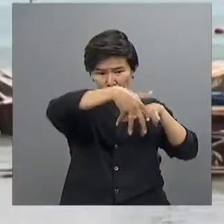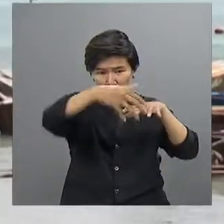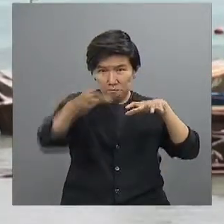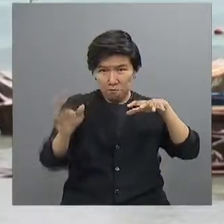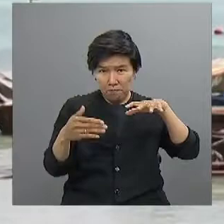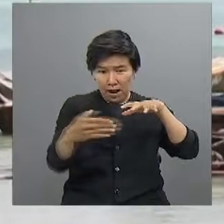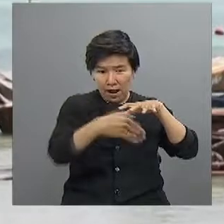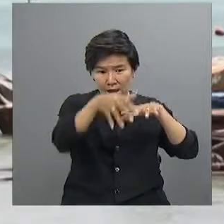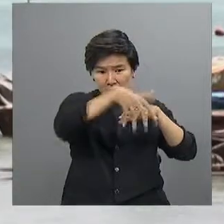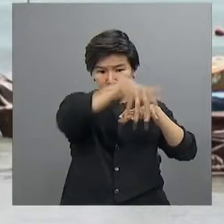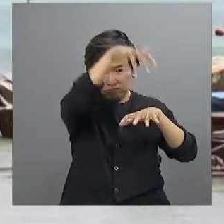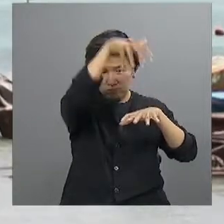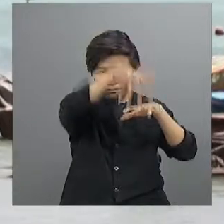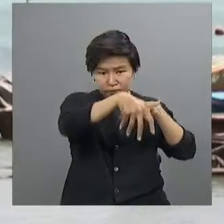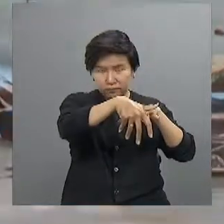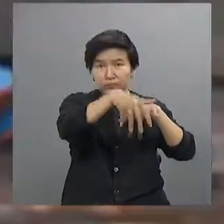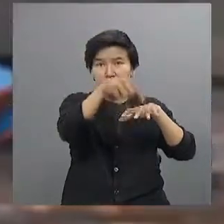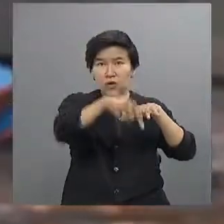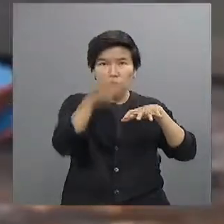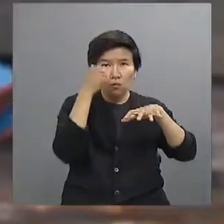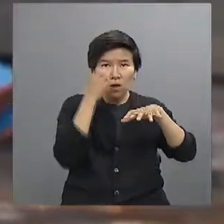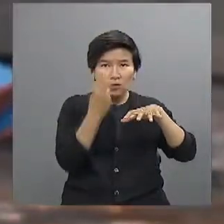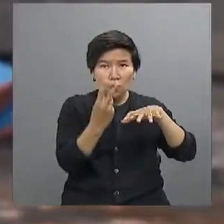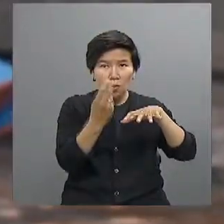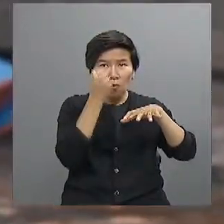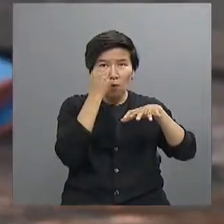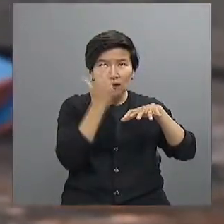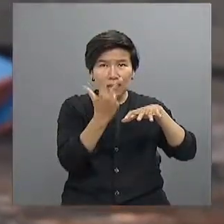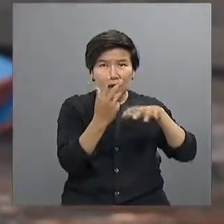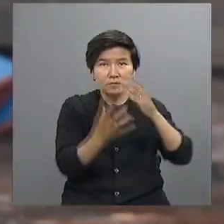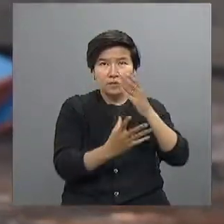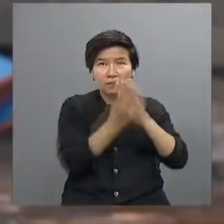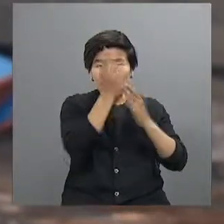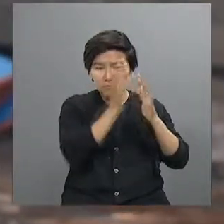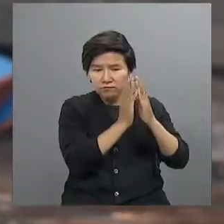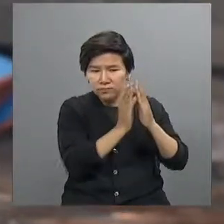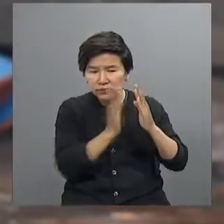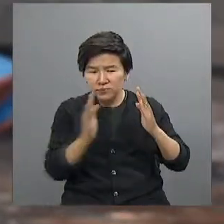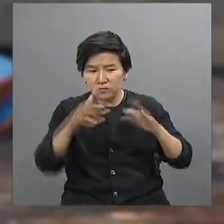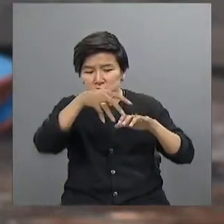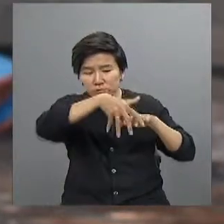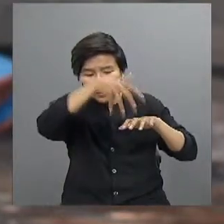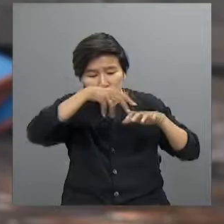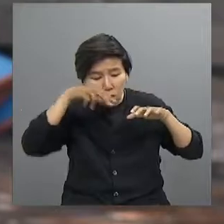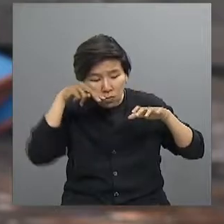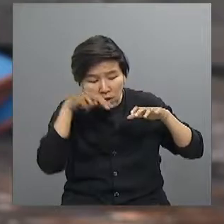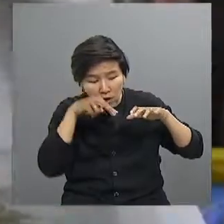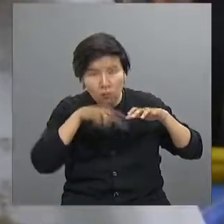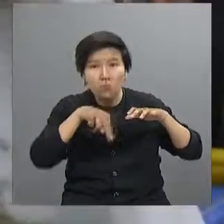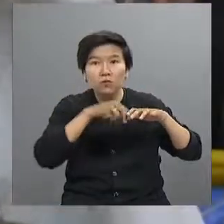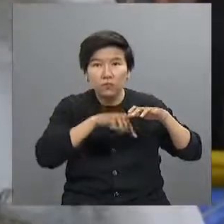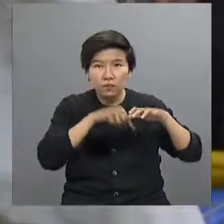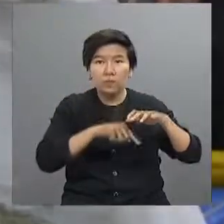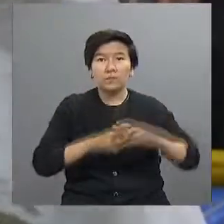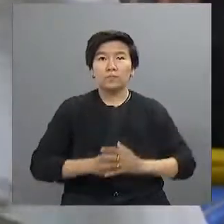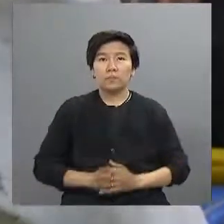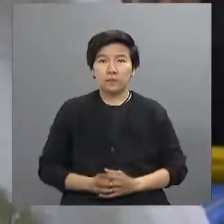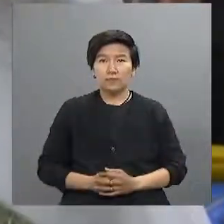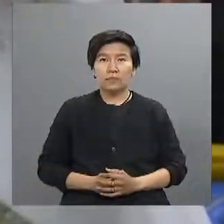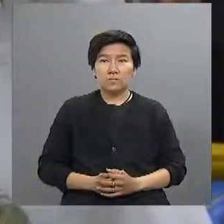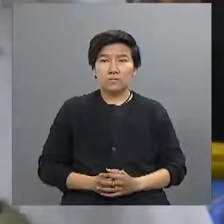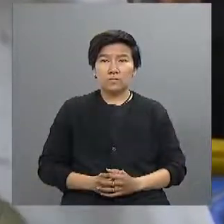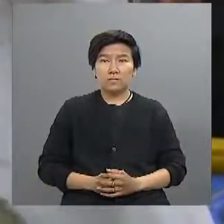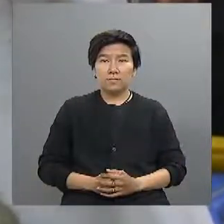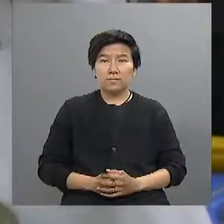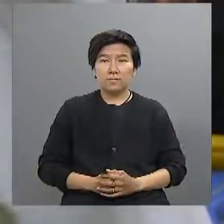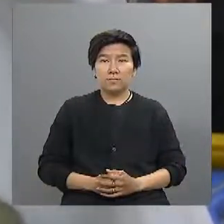ซ่องสามวันหรือว่าอาทิตย์ถึงไปเลขรังนึงใส่พอรอบนี ้ส่วนเรื่